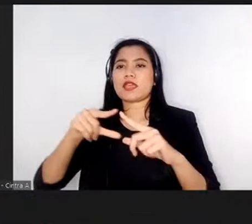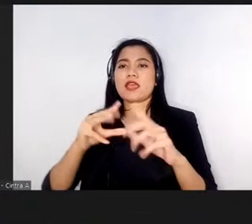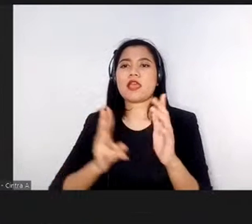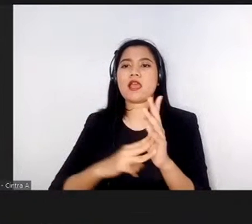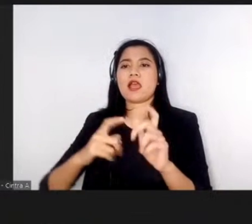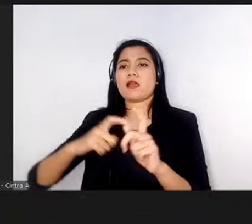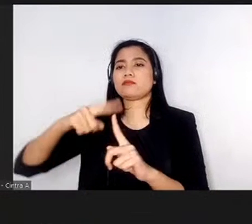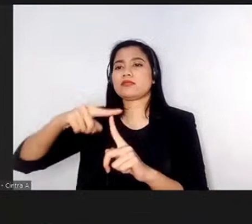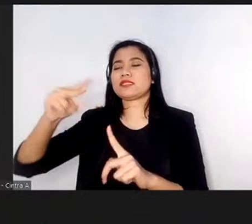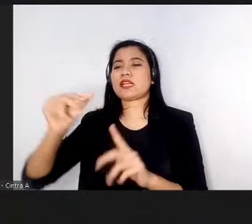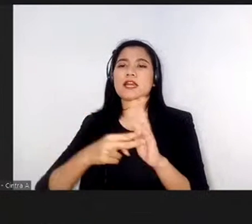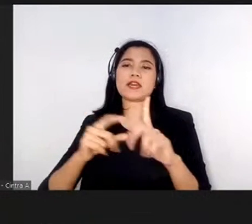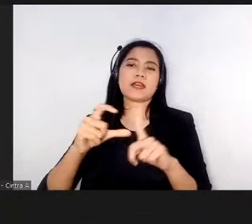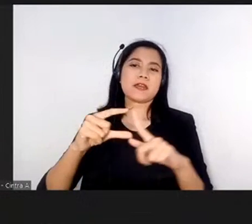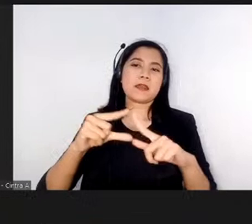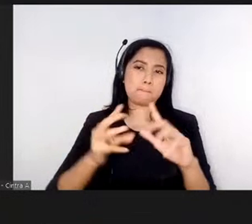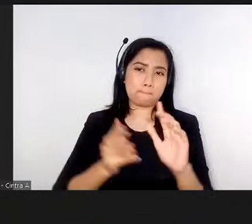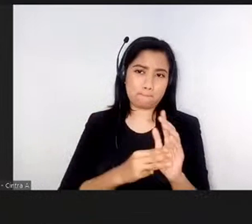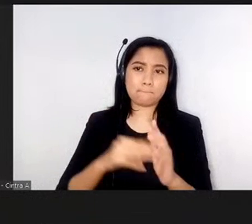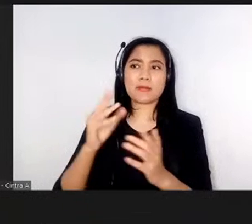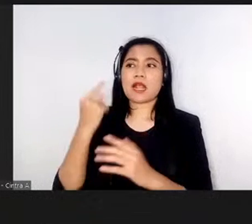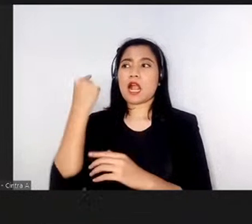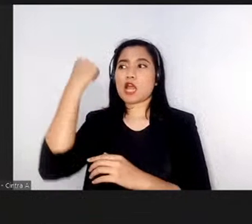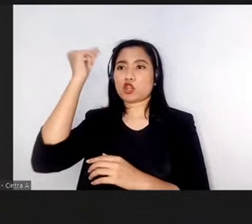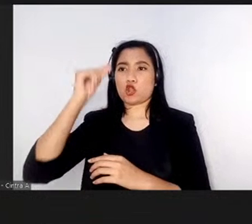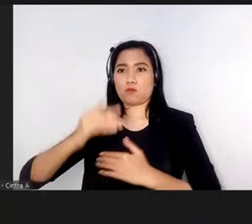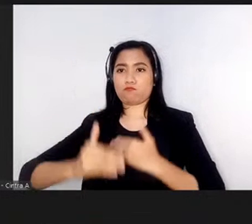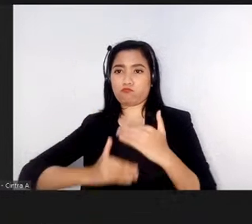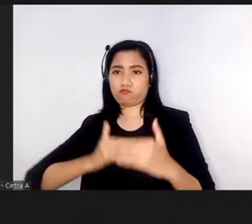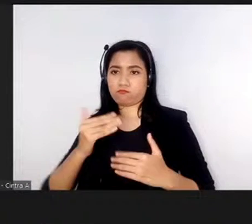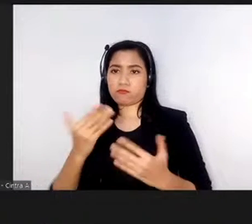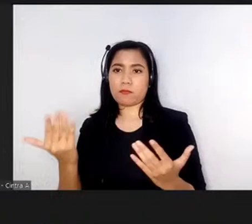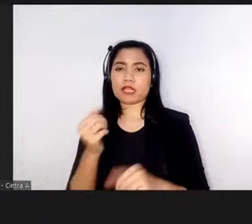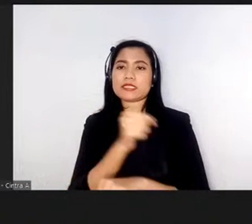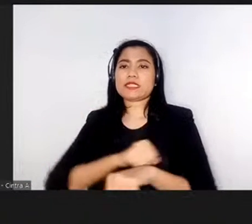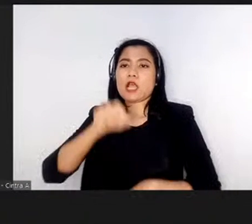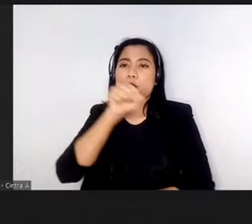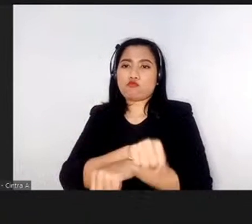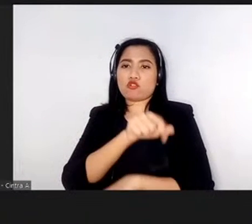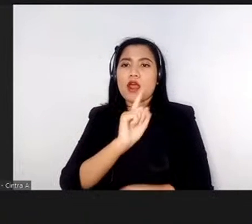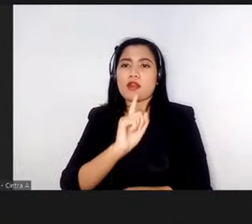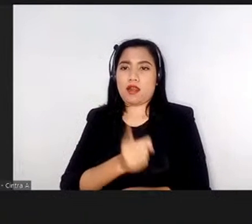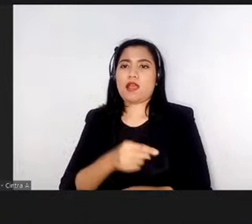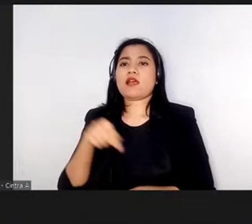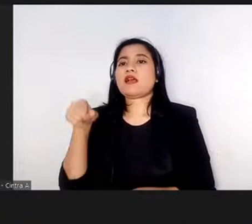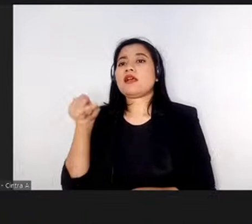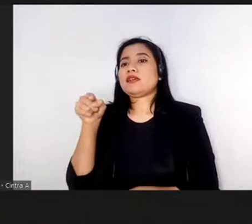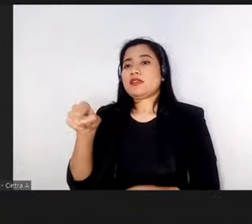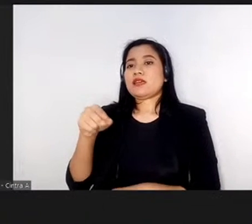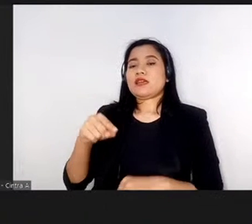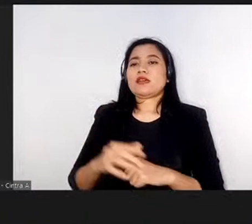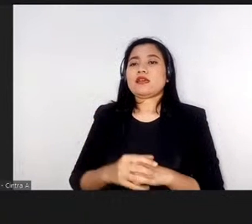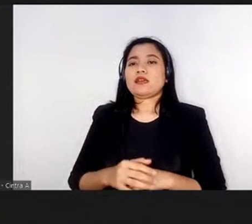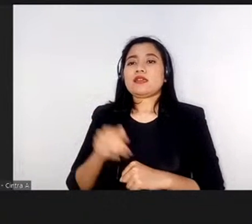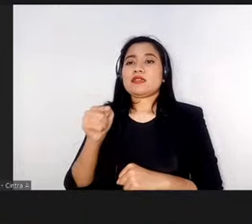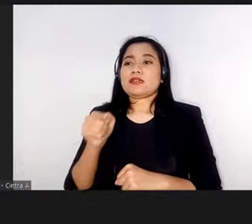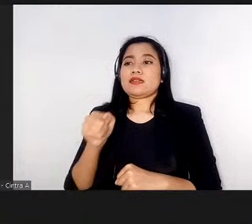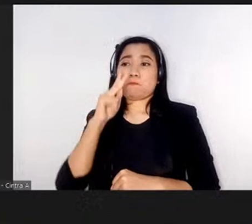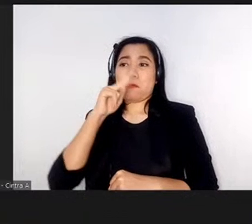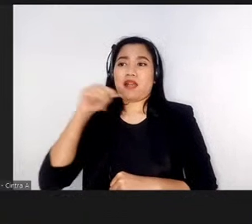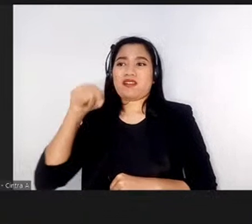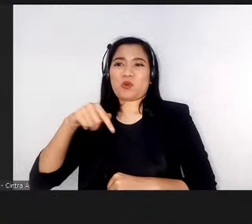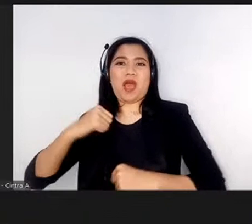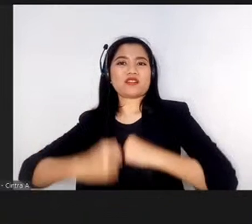Sydney dan kantor regional kami itu ada di Singapura dan dari situ Aben Amro itu cukup aktif di energi